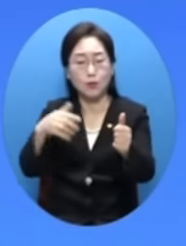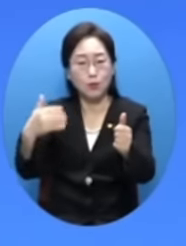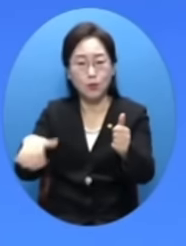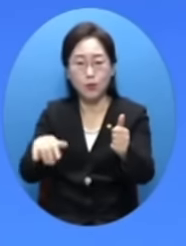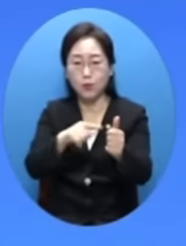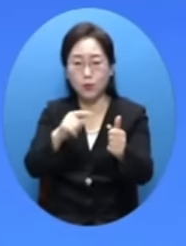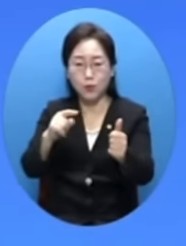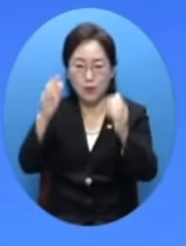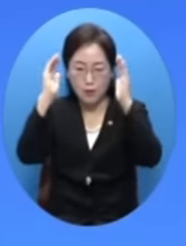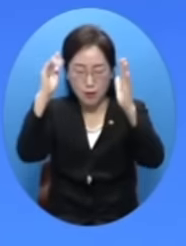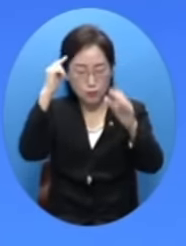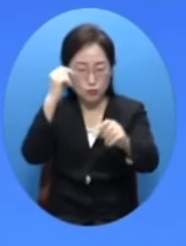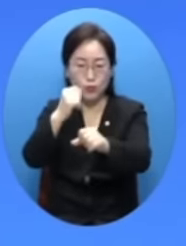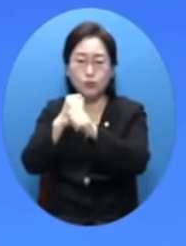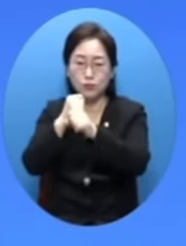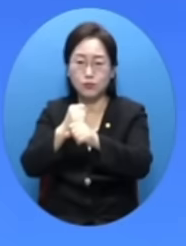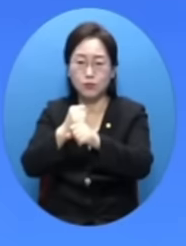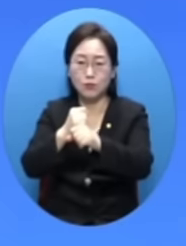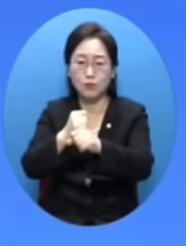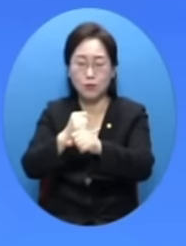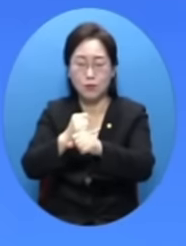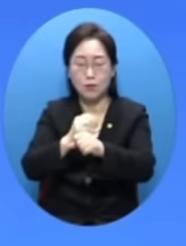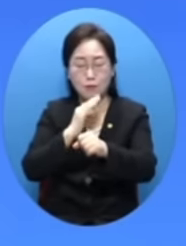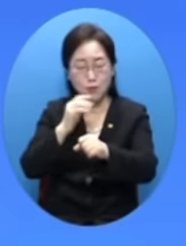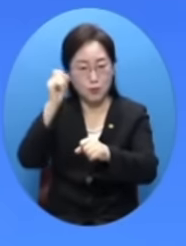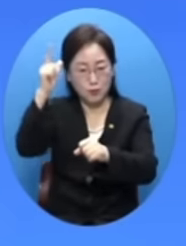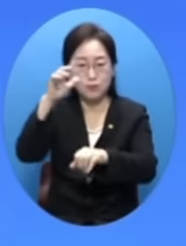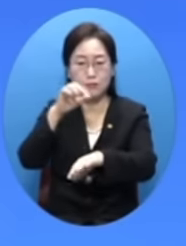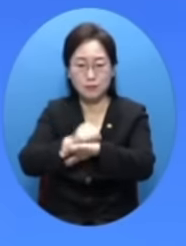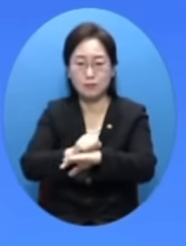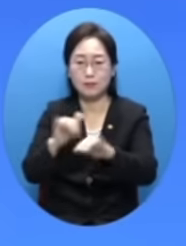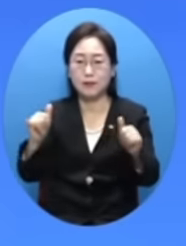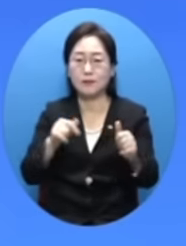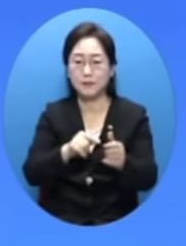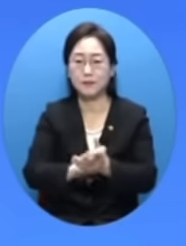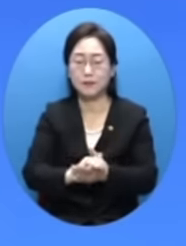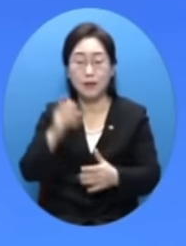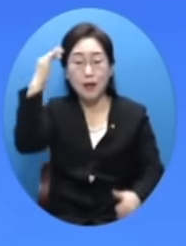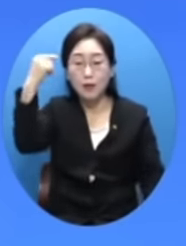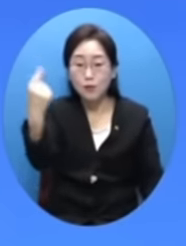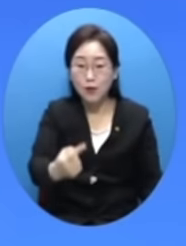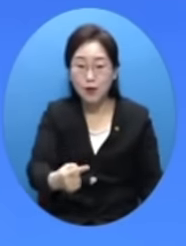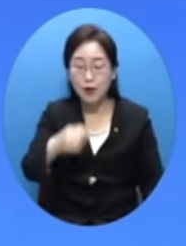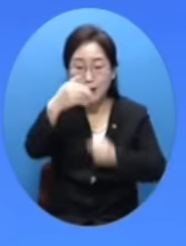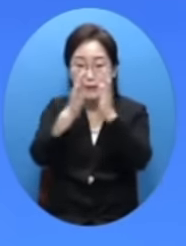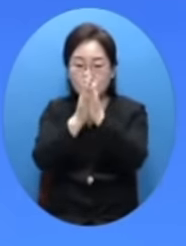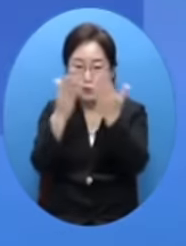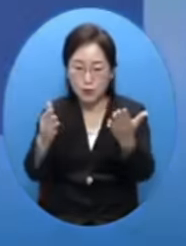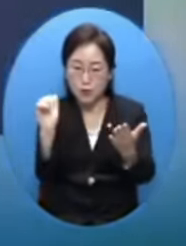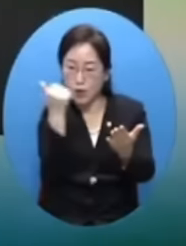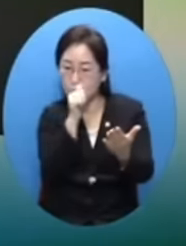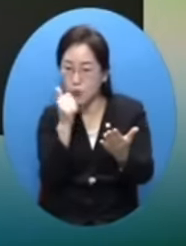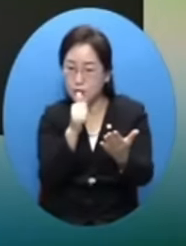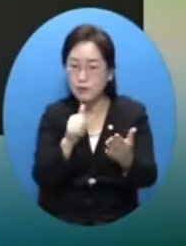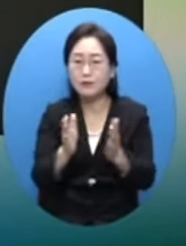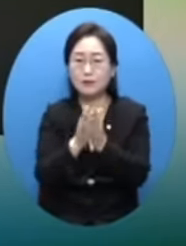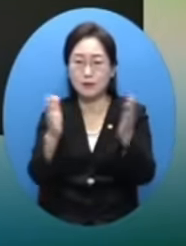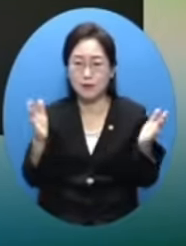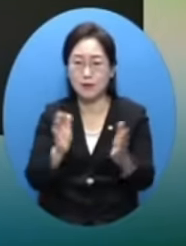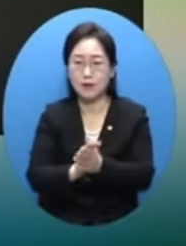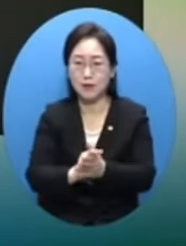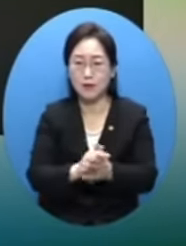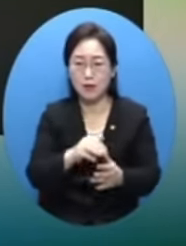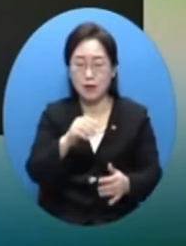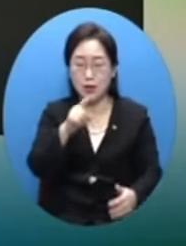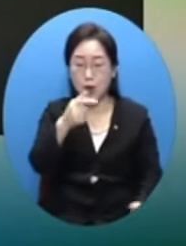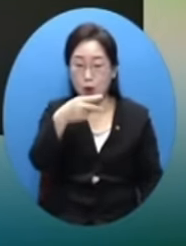학문적인 연구에도 깊은 조예가 있었던 분이었던 것 같습니다. 한국에 와서 성경을 번역하기 시작했습니다. 언더우드 선교사와